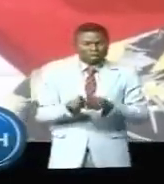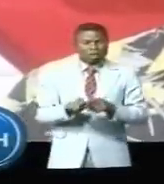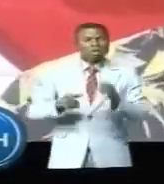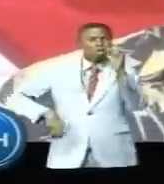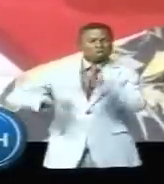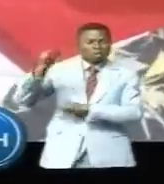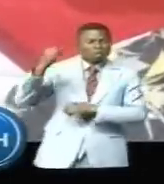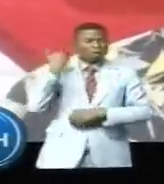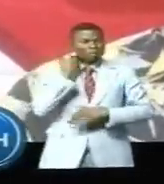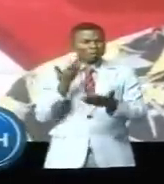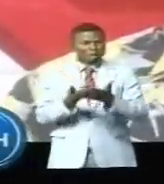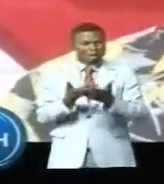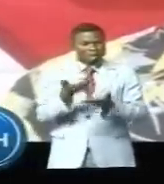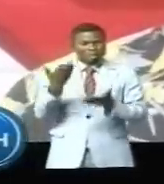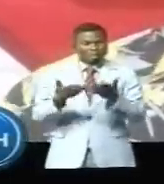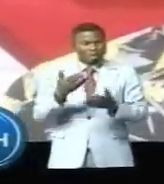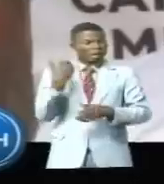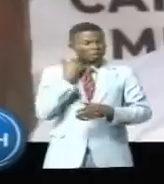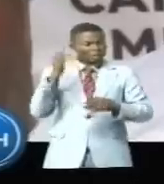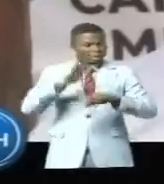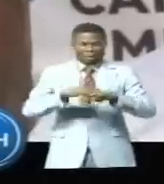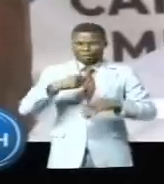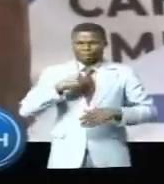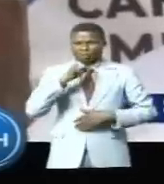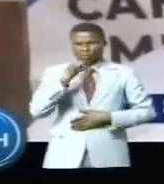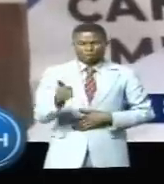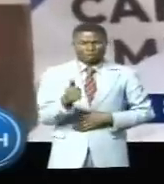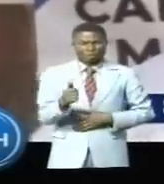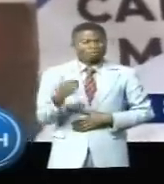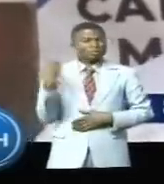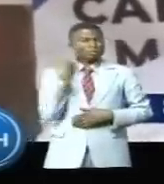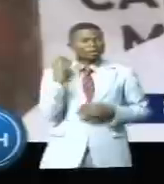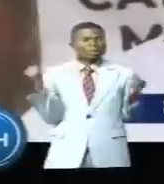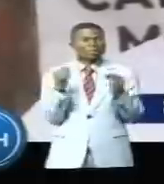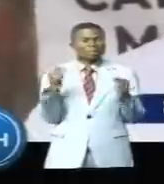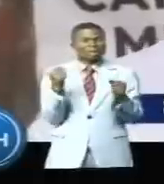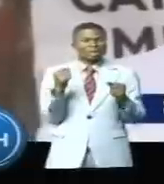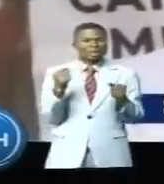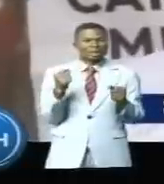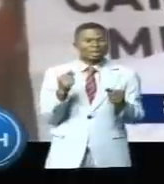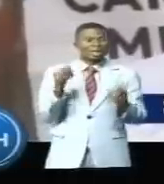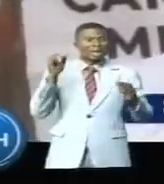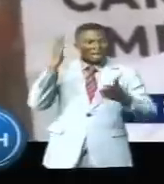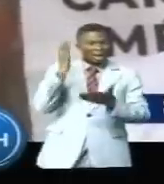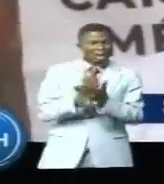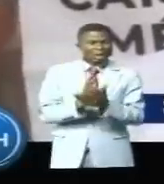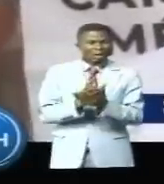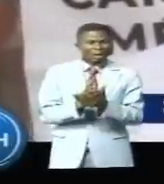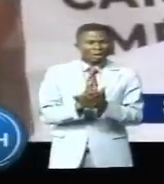Mais présentement, là, je n'ai pas trouvé la malaria sur moi. Je trouve la malaria plus sur moi. Merci.